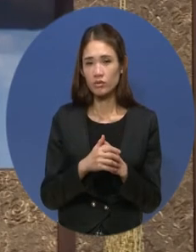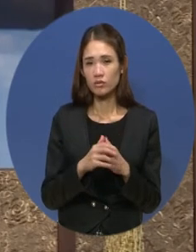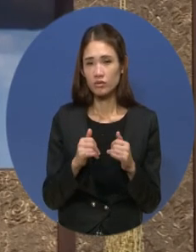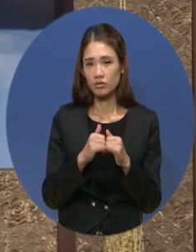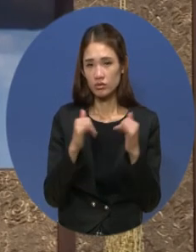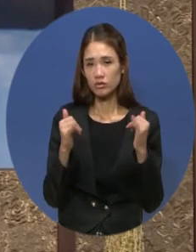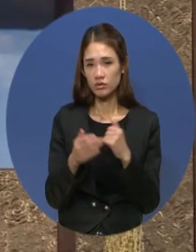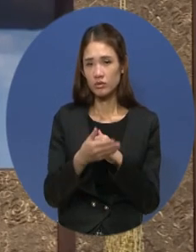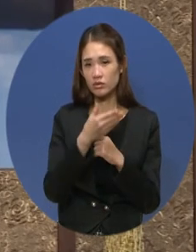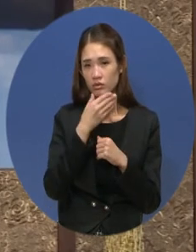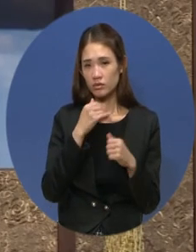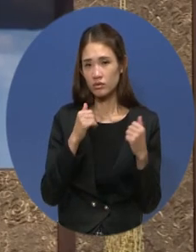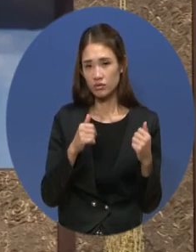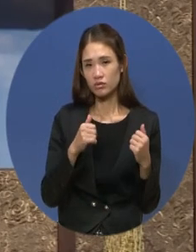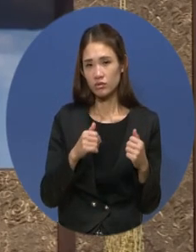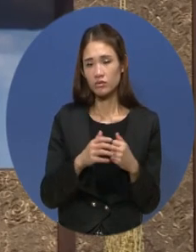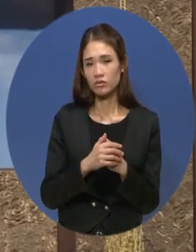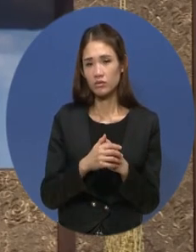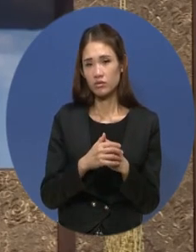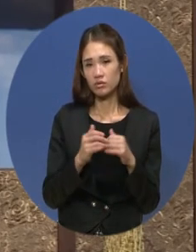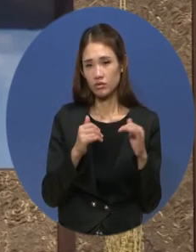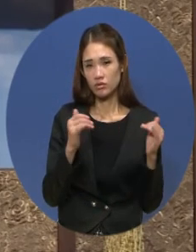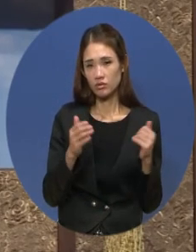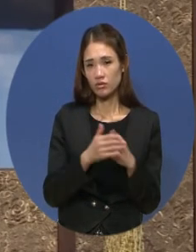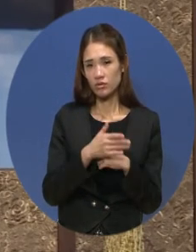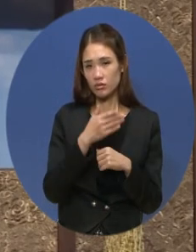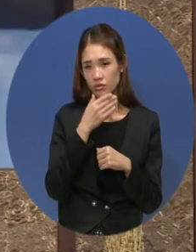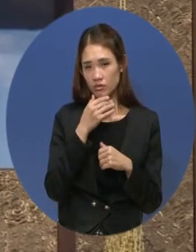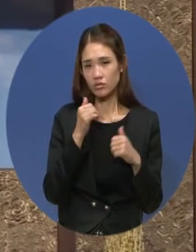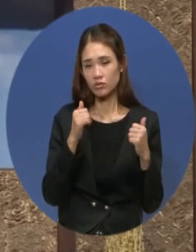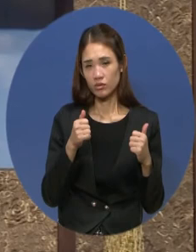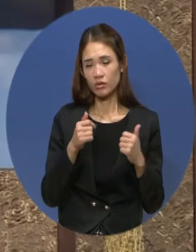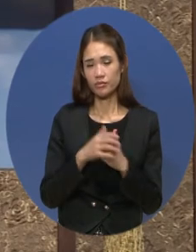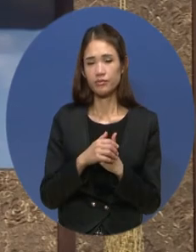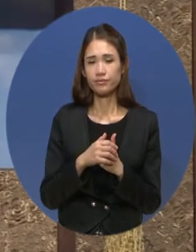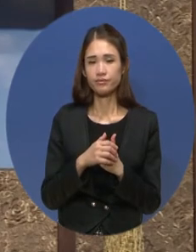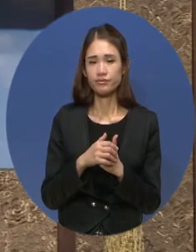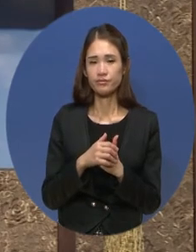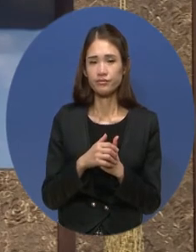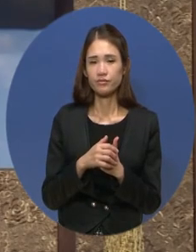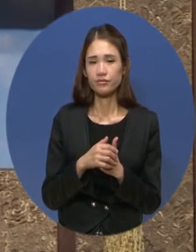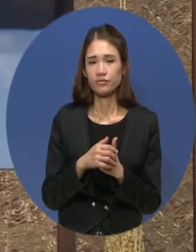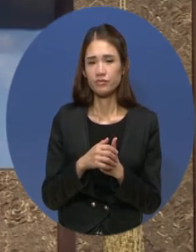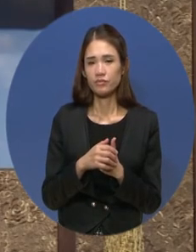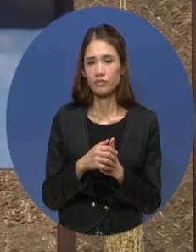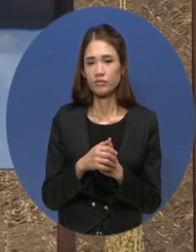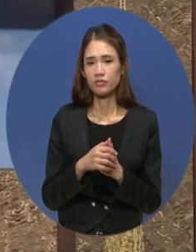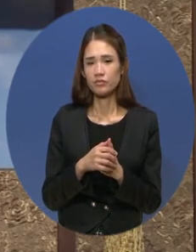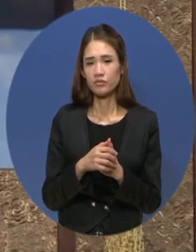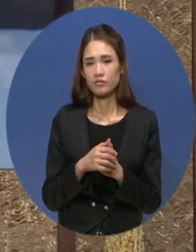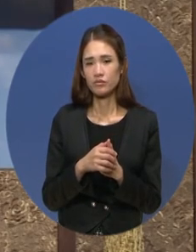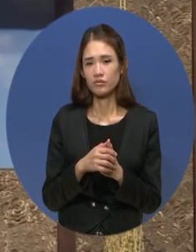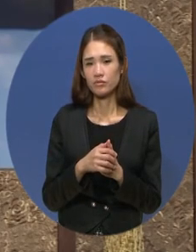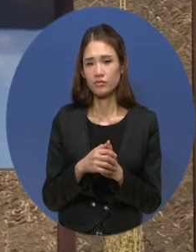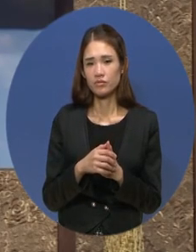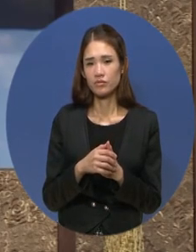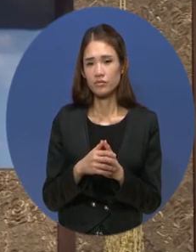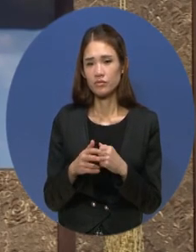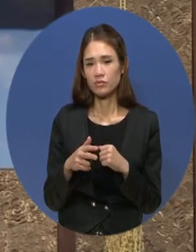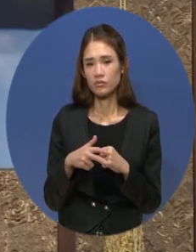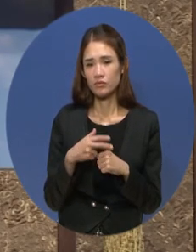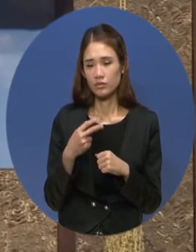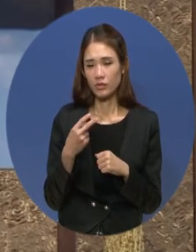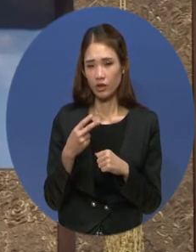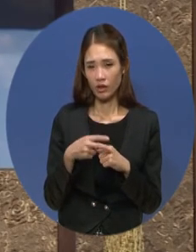음 사회 복사가 사회 복사 로써 뭐 정말 이게 그 축 학교